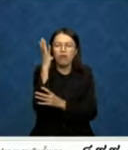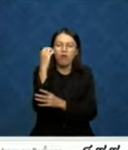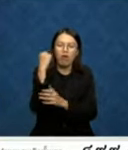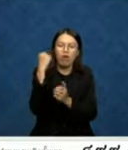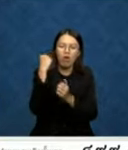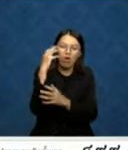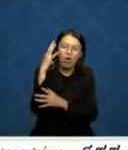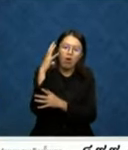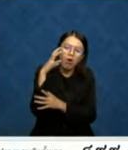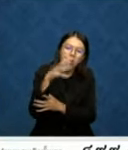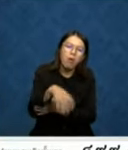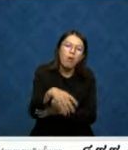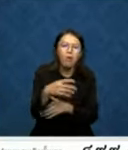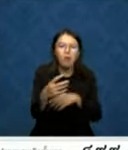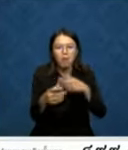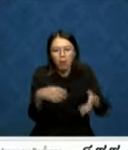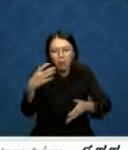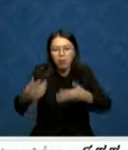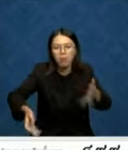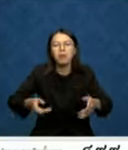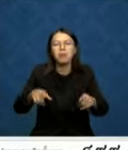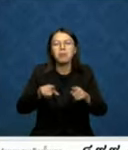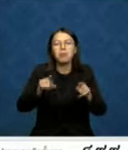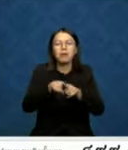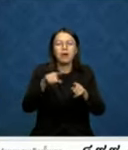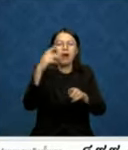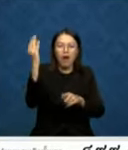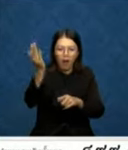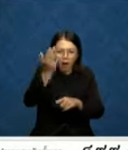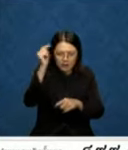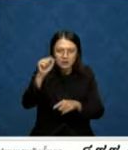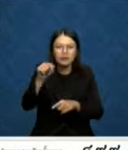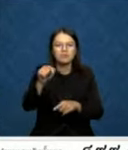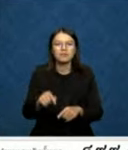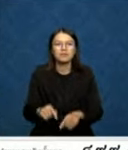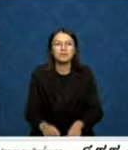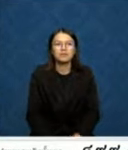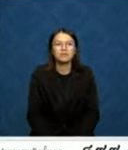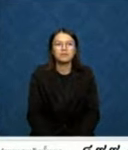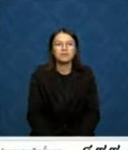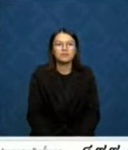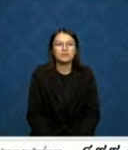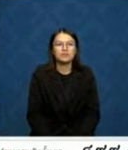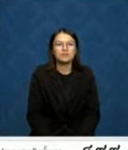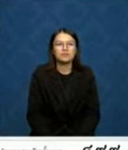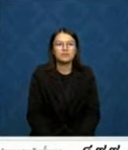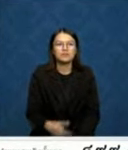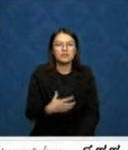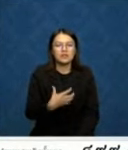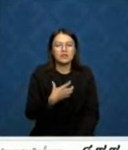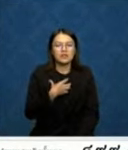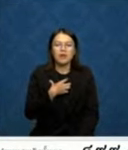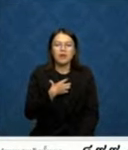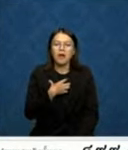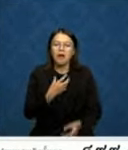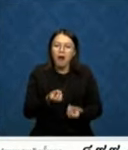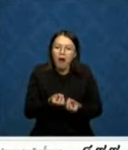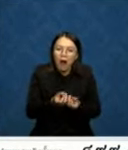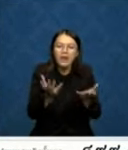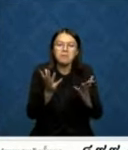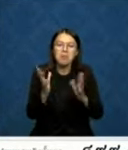งก็ตายไปนะครับปล่อยทยอยตายไปและสุดท้ายท่านก็หวังว่าจะเอาพายุฝนลงมาทีเดียวนะครับให้กับเกษตรก